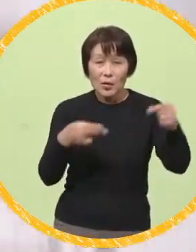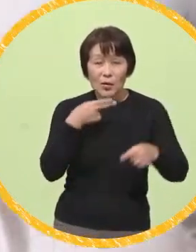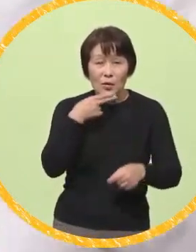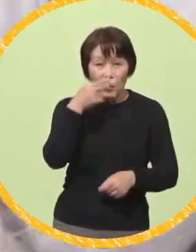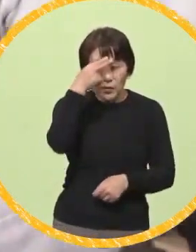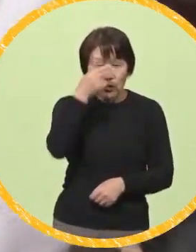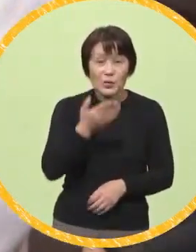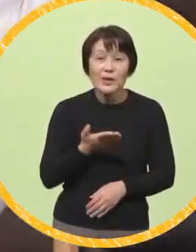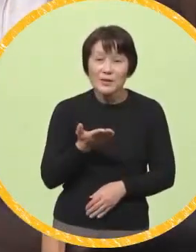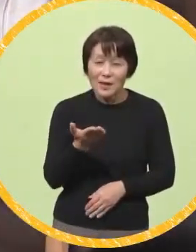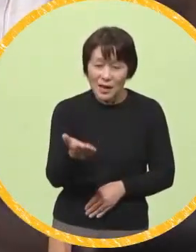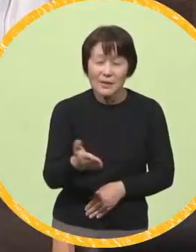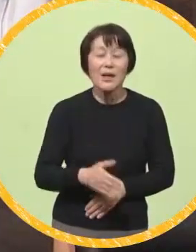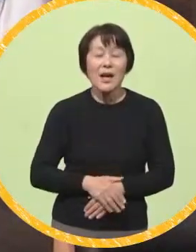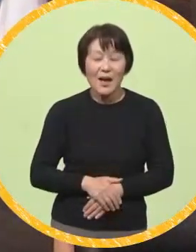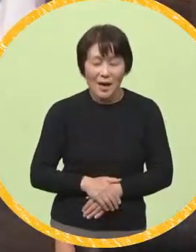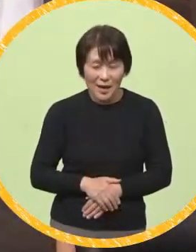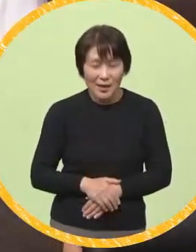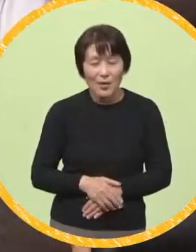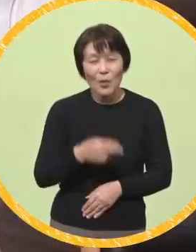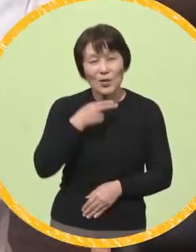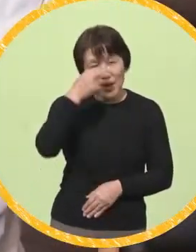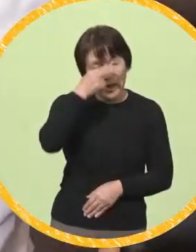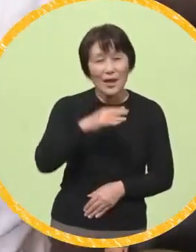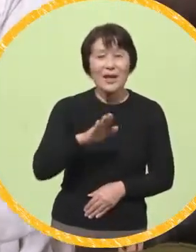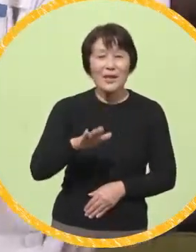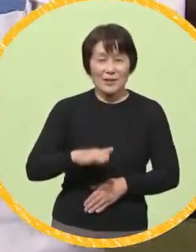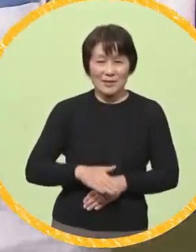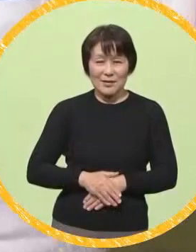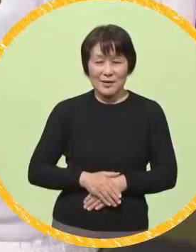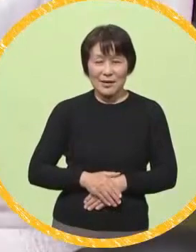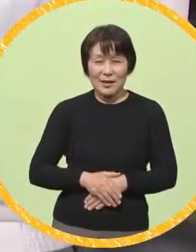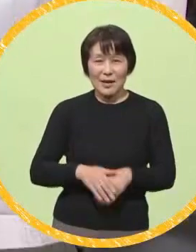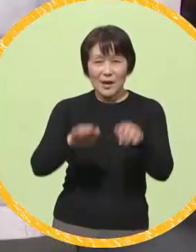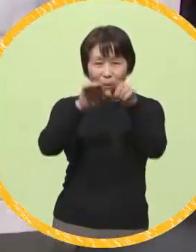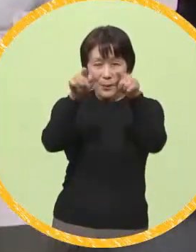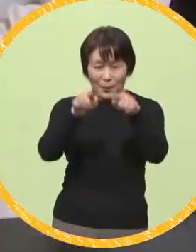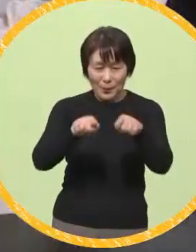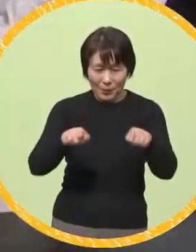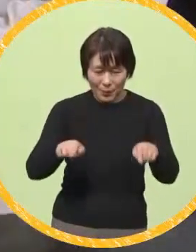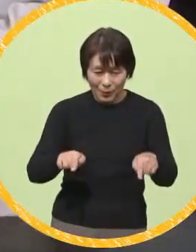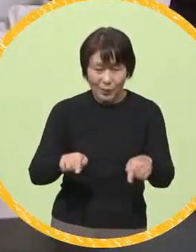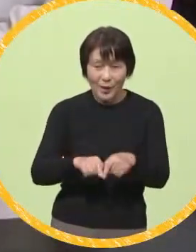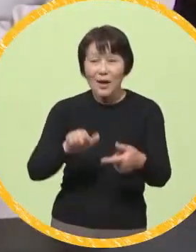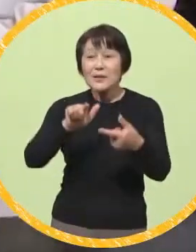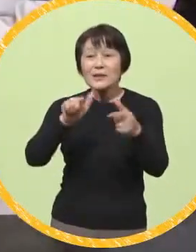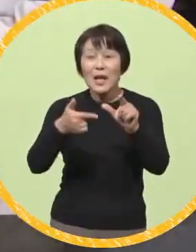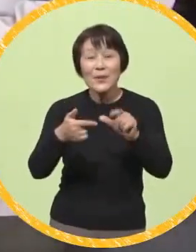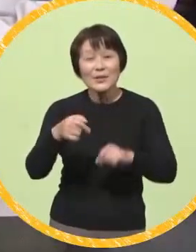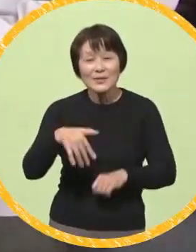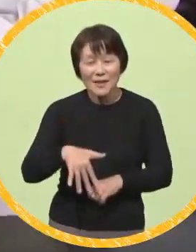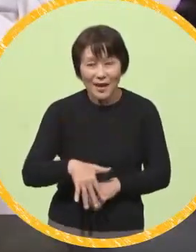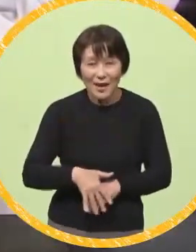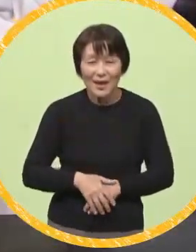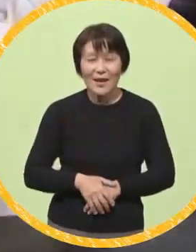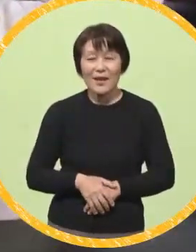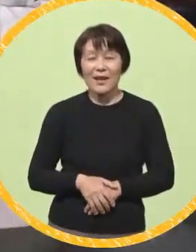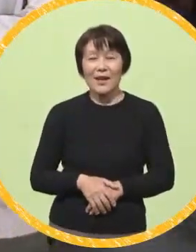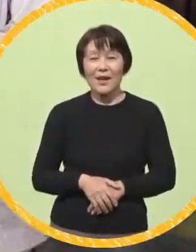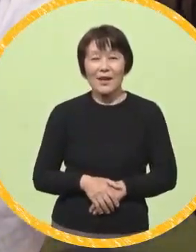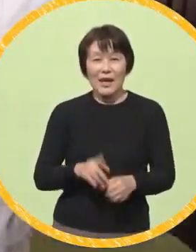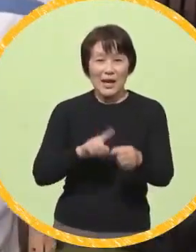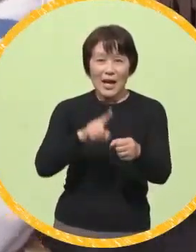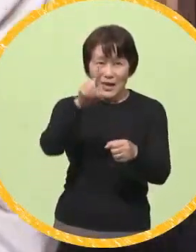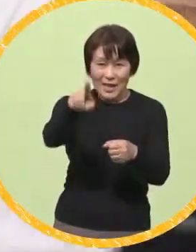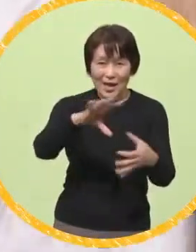はい、純米吟醸の日本酒になります。 なんかすごい瓶がまた違いますね。 そうですね、来